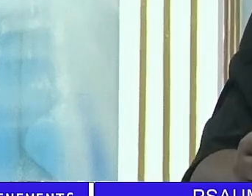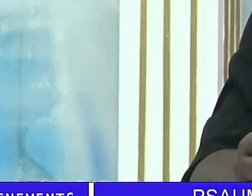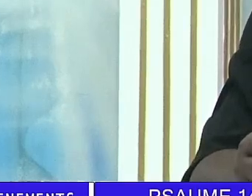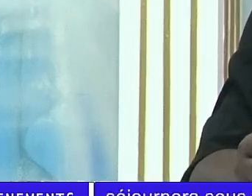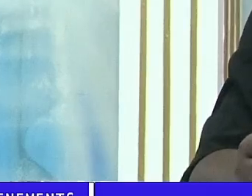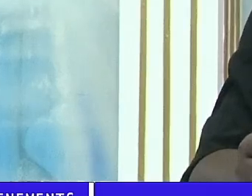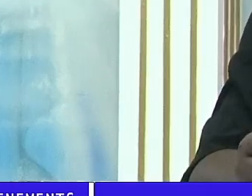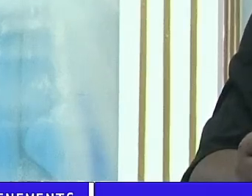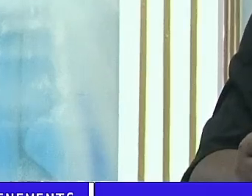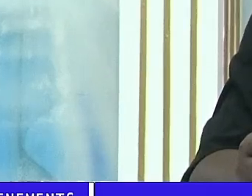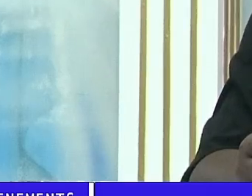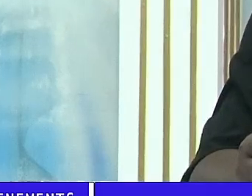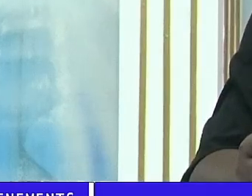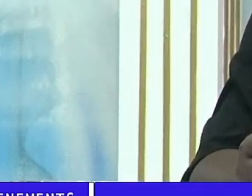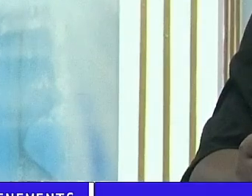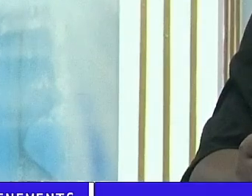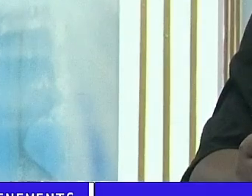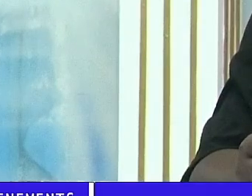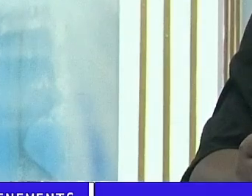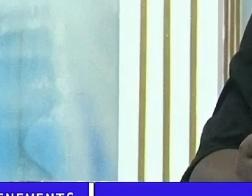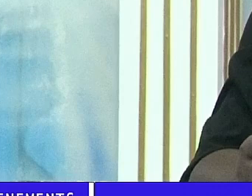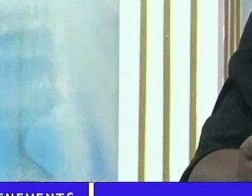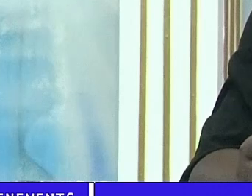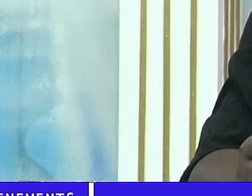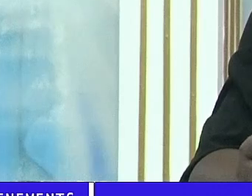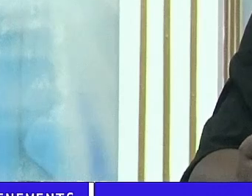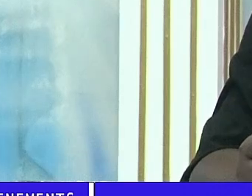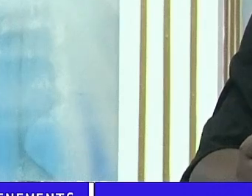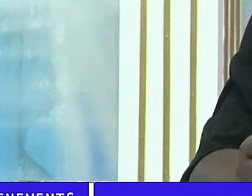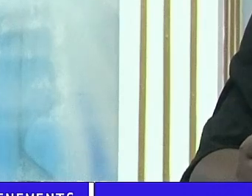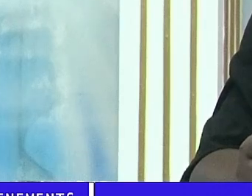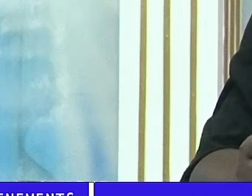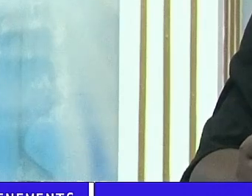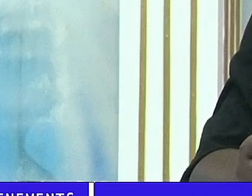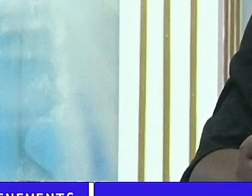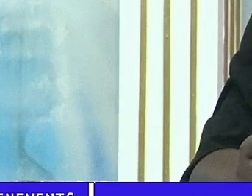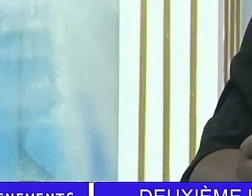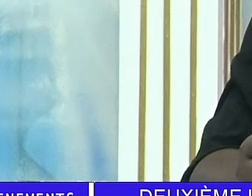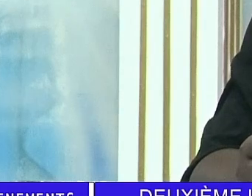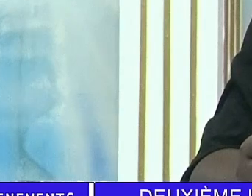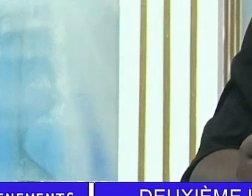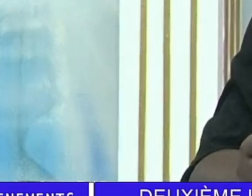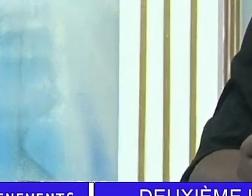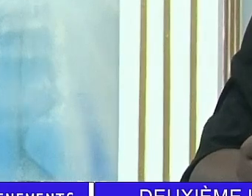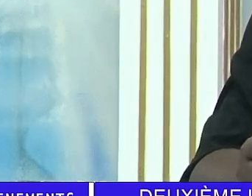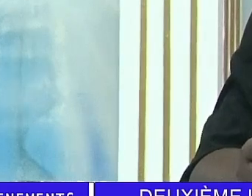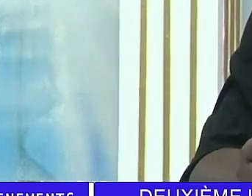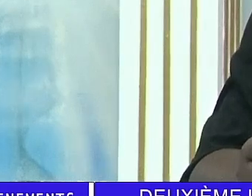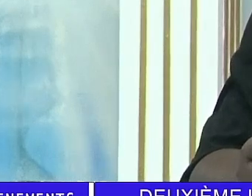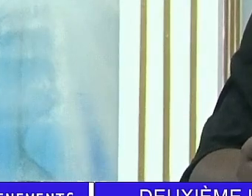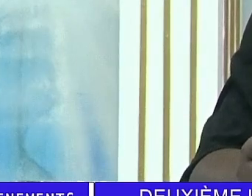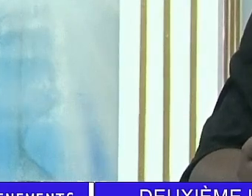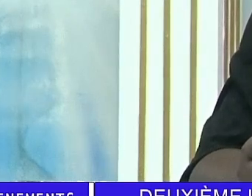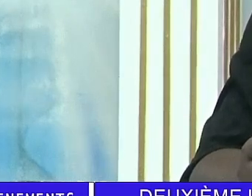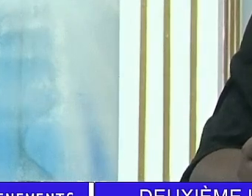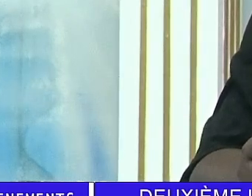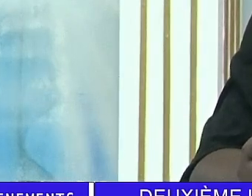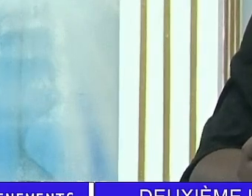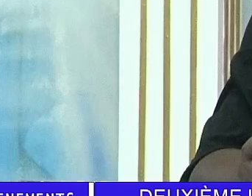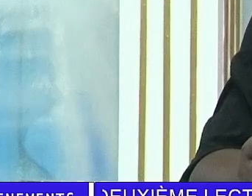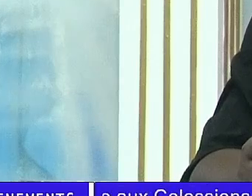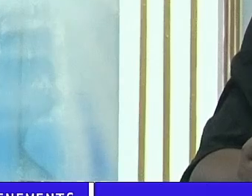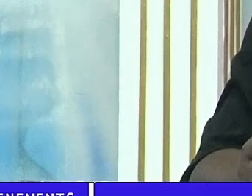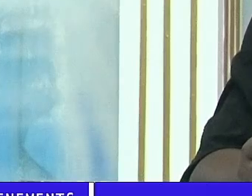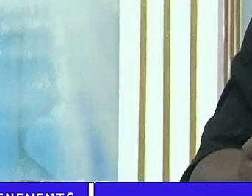Lacrette, Medwidge Desroy, Lawrence Aiden Christopher, Sidney Myriam